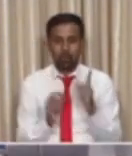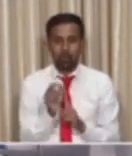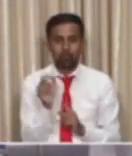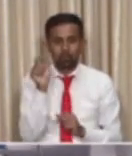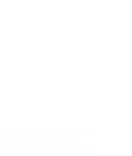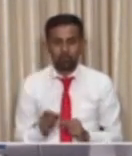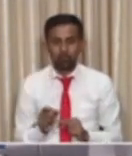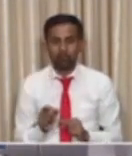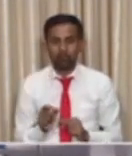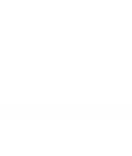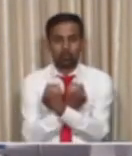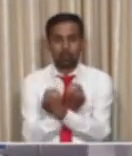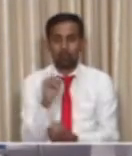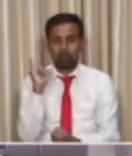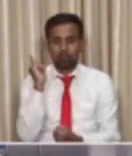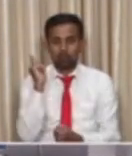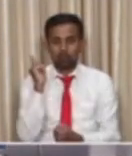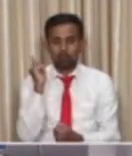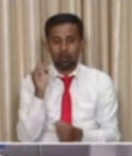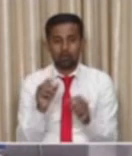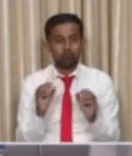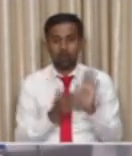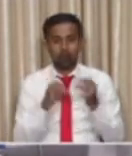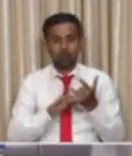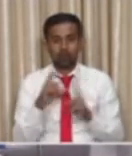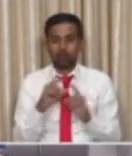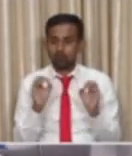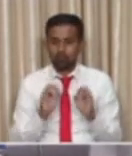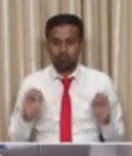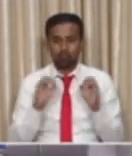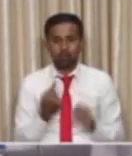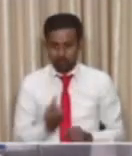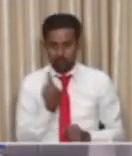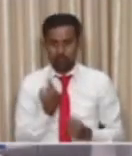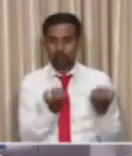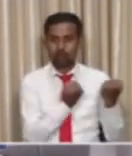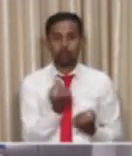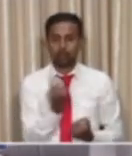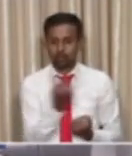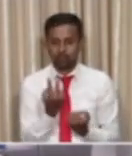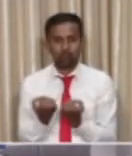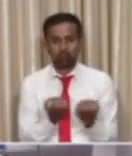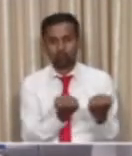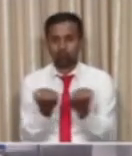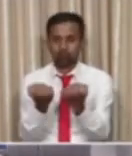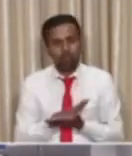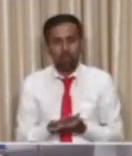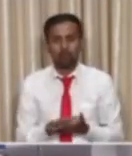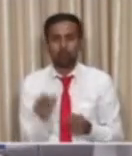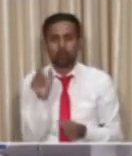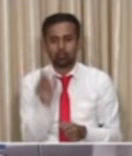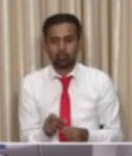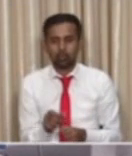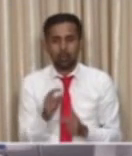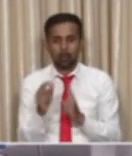මන්ත්‍රීතුමා කිසිම පොලිස් බටේ එතුමා ගාව නැහැ. MSD මොනවත් නැහැ. එතුමා තනියම ඩ්‍රයිවර් එක තමයි හැමතැනම යන්නේ. බොහොම සාමකාමී පුද්ගලෙක්. මේ